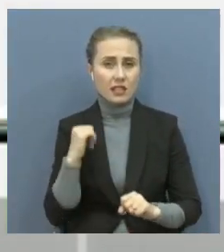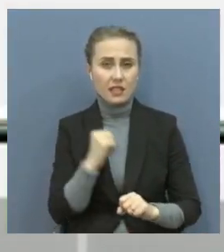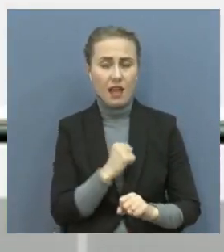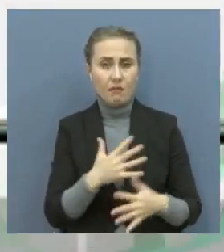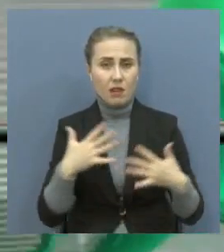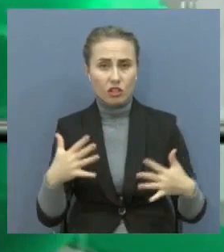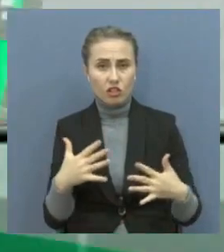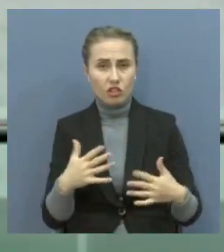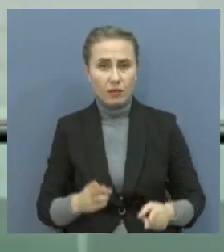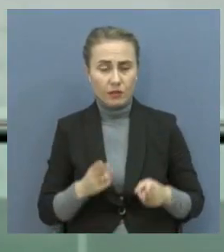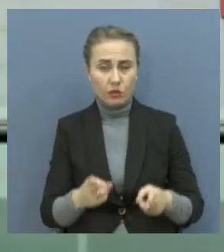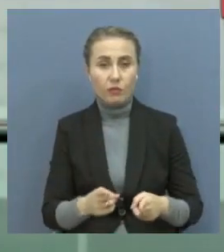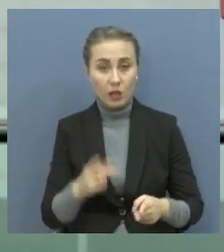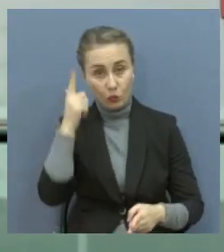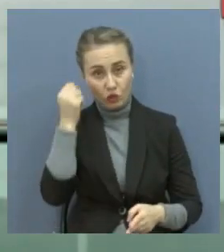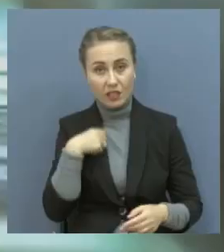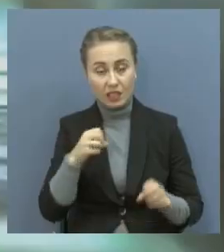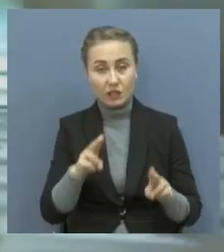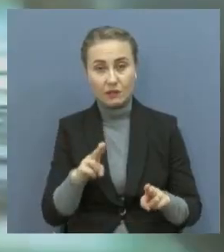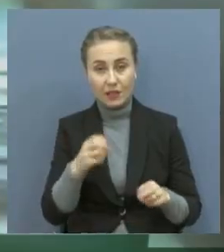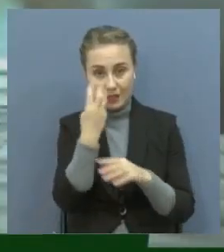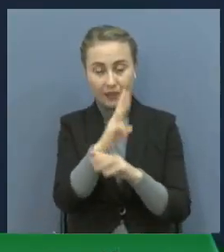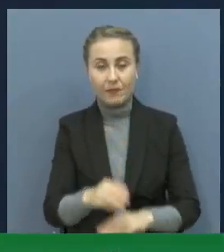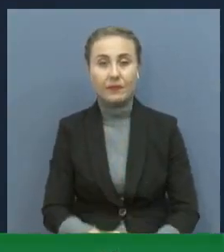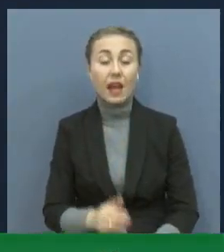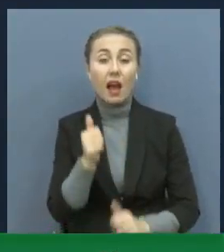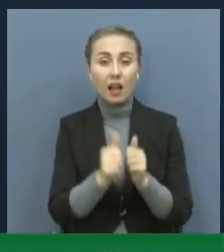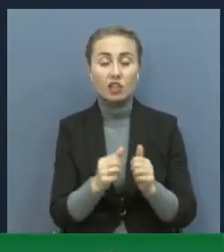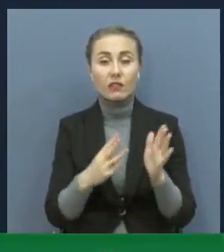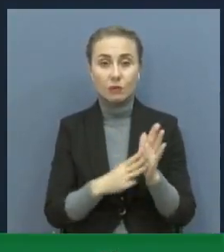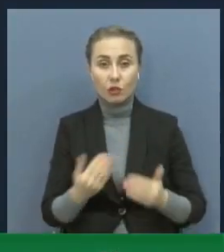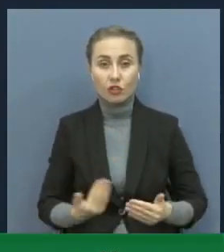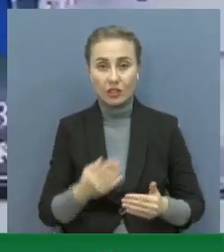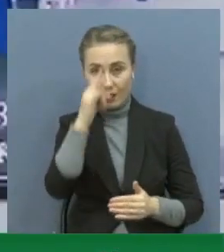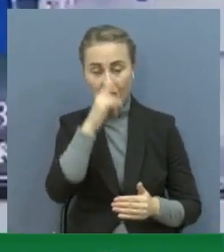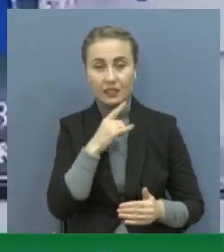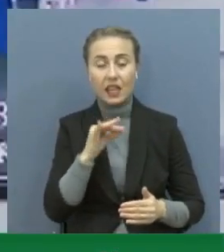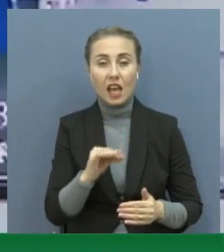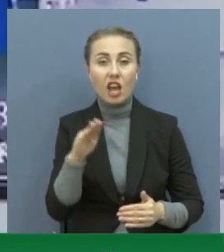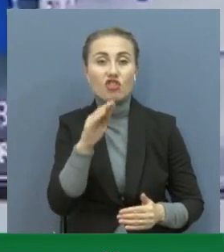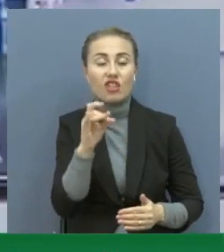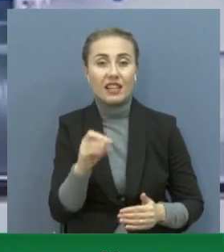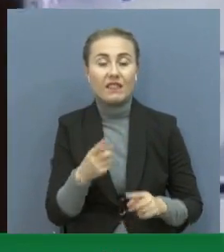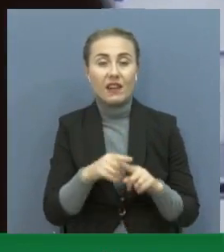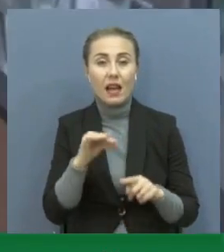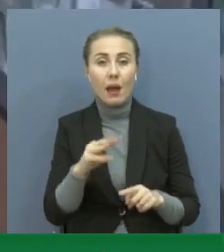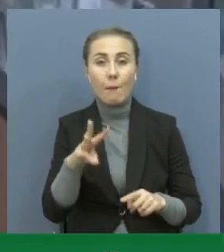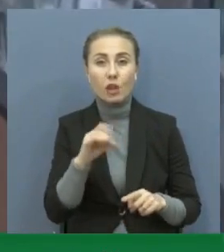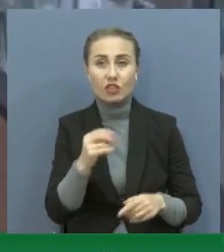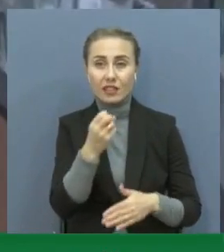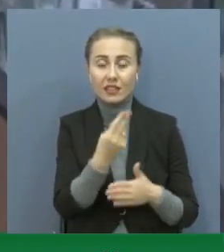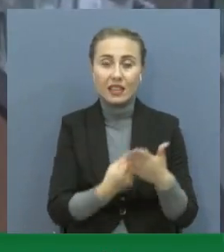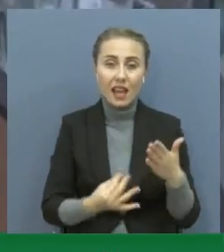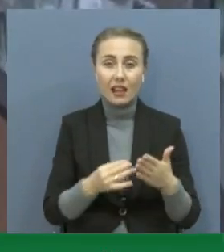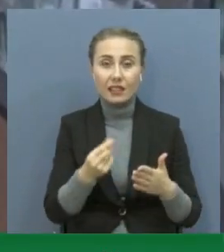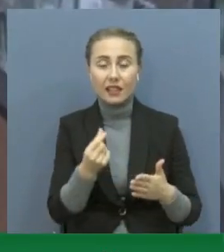угроз, изучали наши корреспонденты. Каждый восьмой житель Казахстана становился жертвой мошенника и терял деньги. В